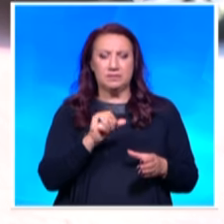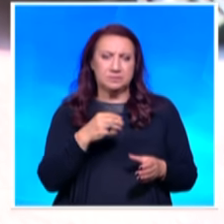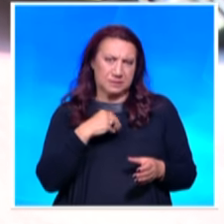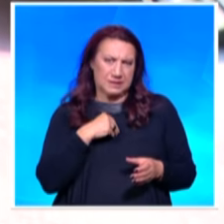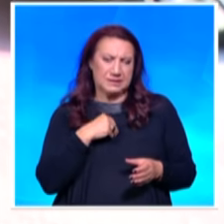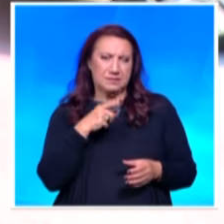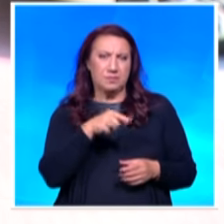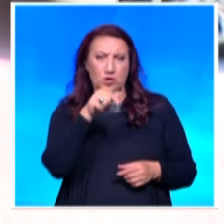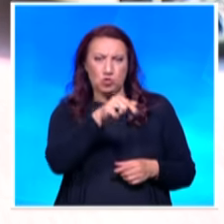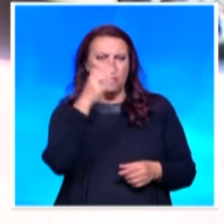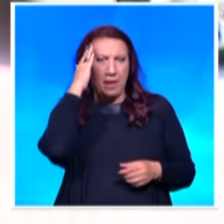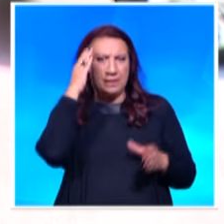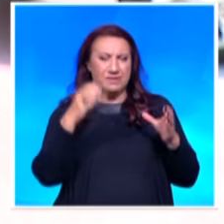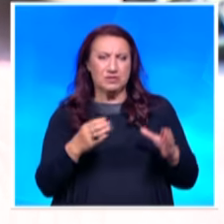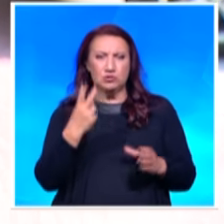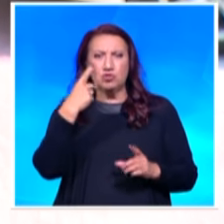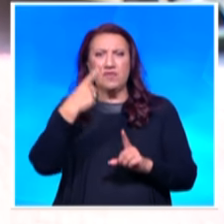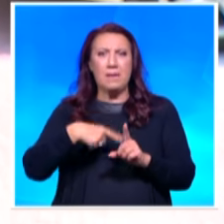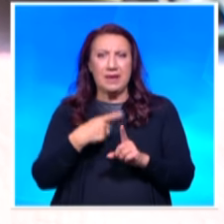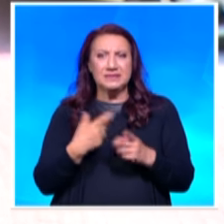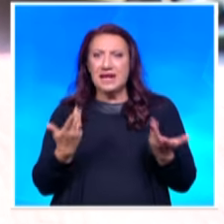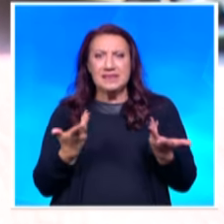нещо реално, което е свършило. Нищо.